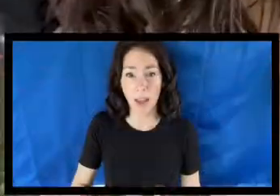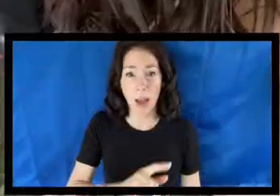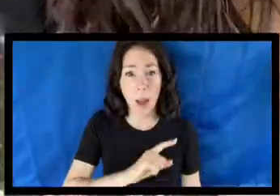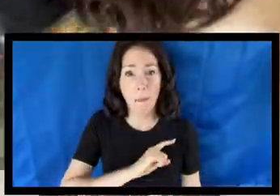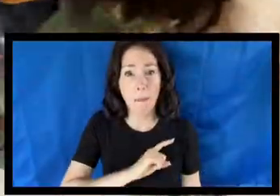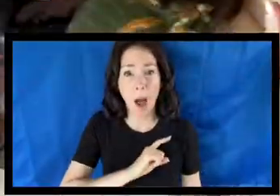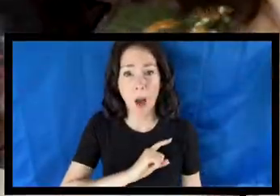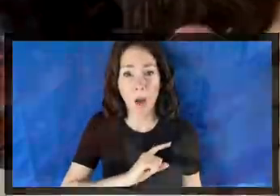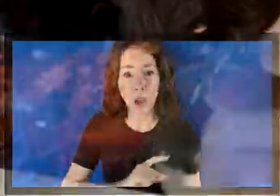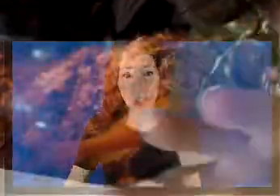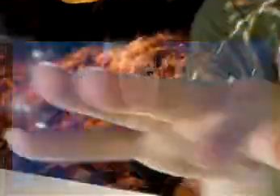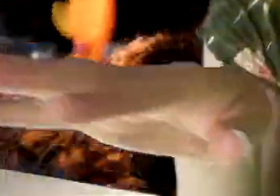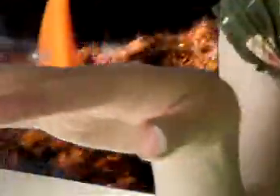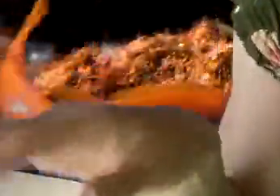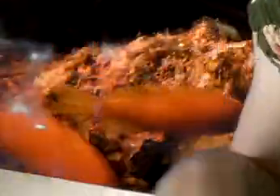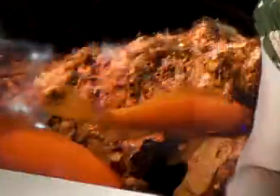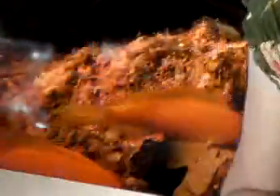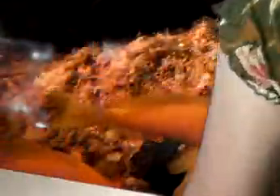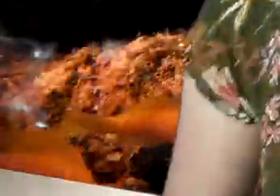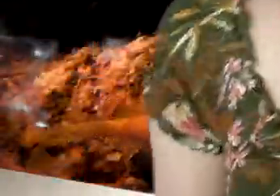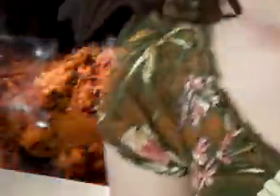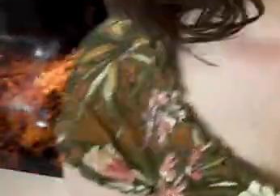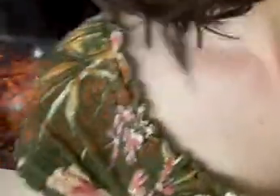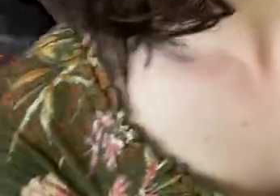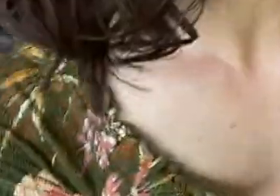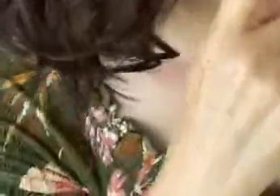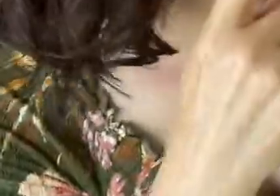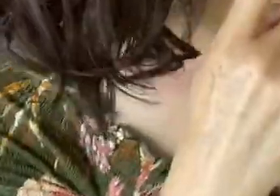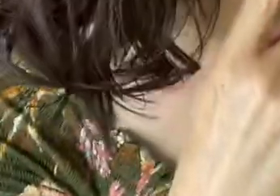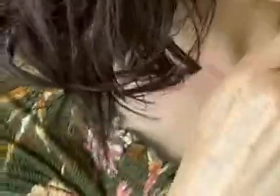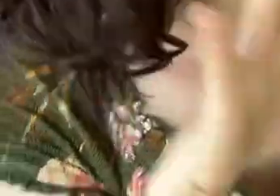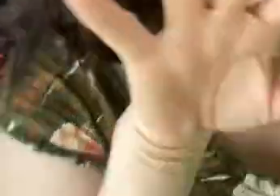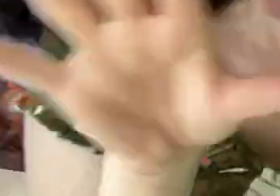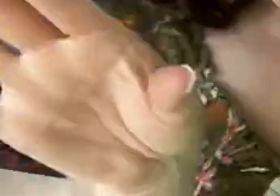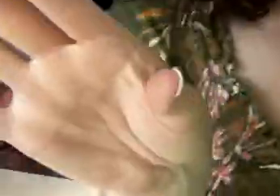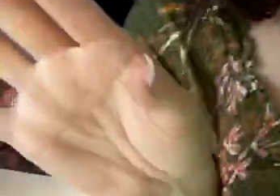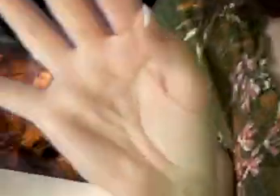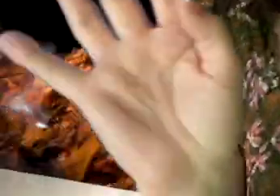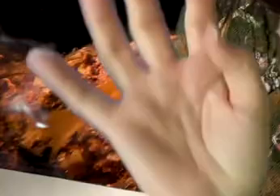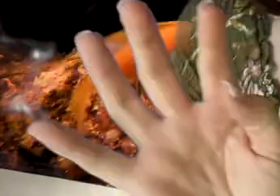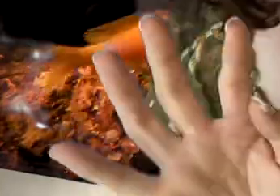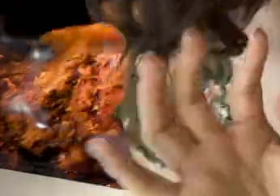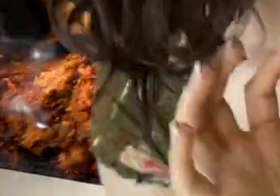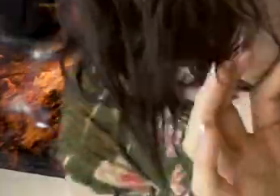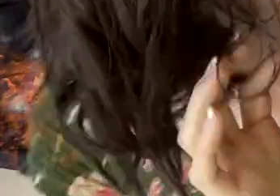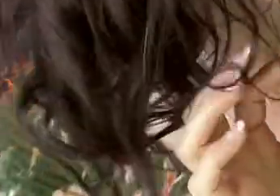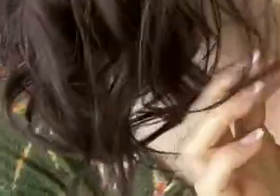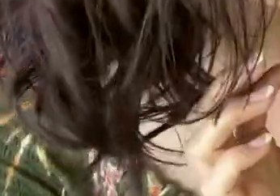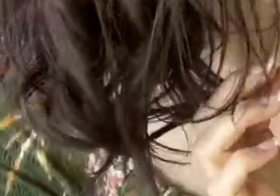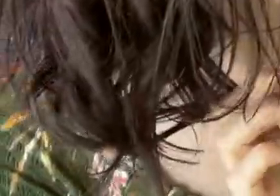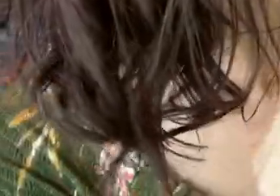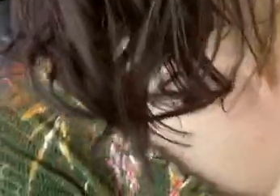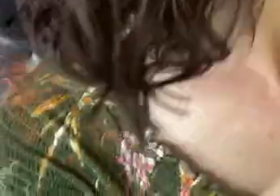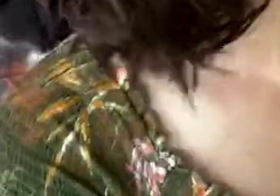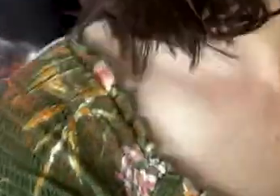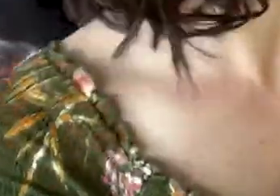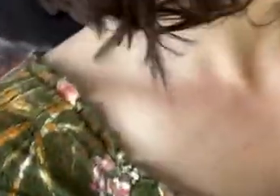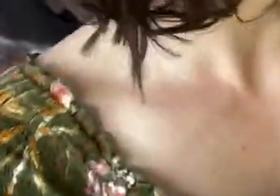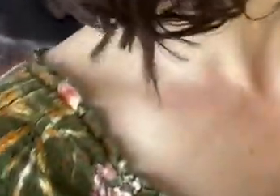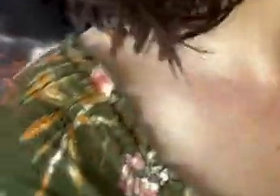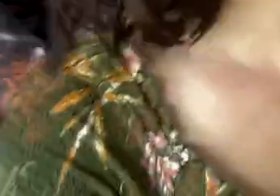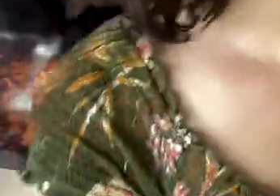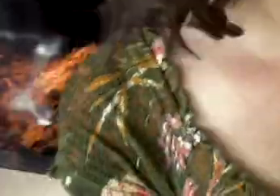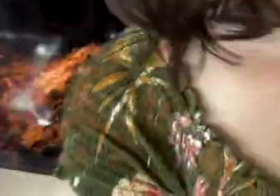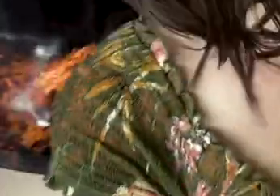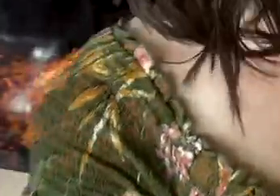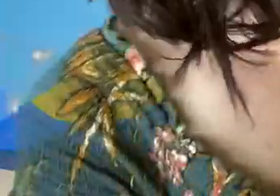qui leur fais peur, regarde, ils s'en vont ! Si tu ouvres bien les yeux, tu découvriras toutes les merveilleuses créatures Qui vivent dans le